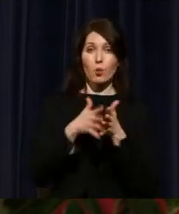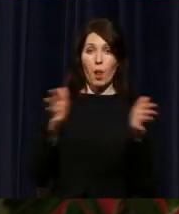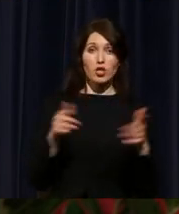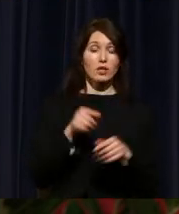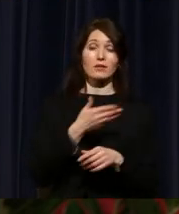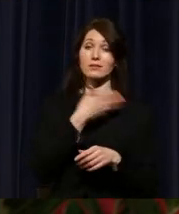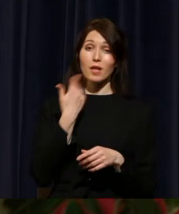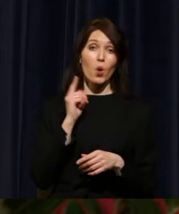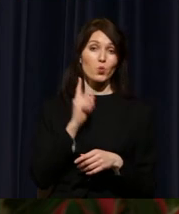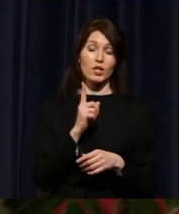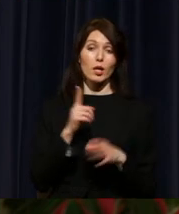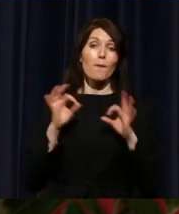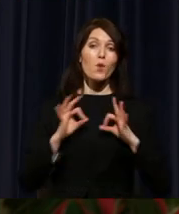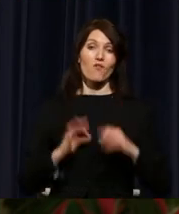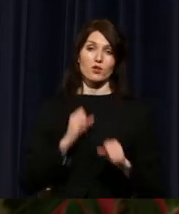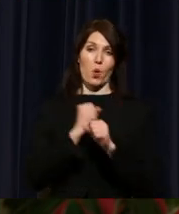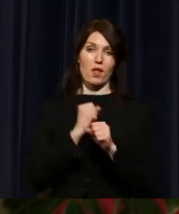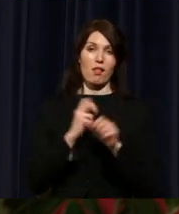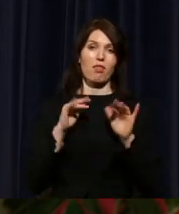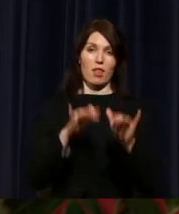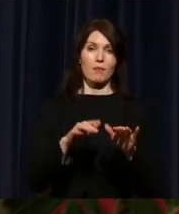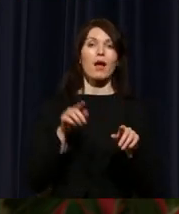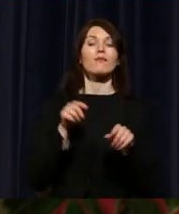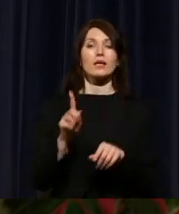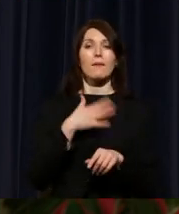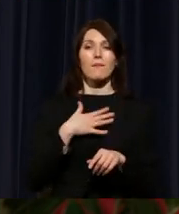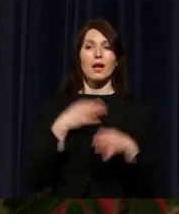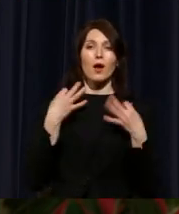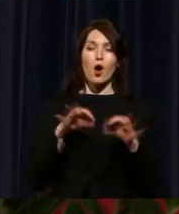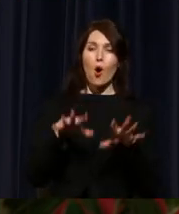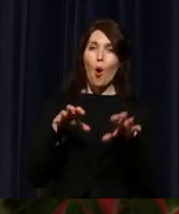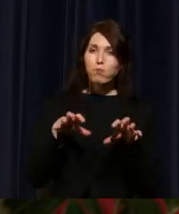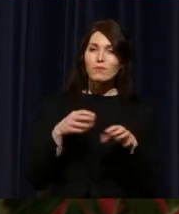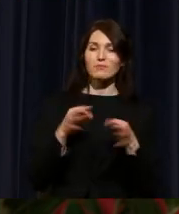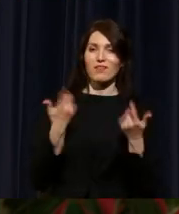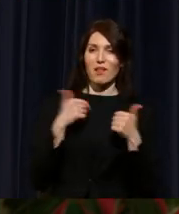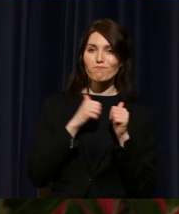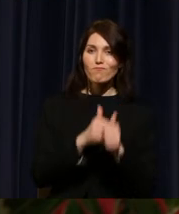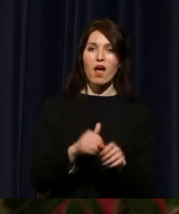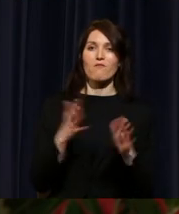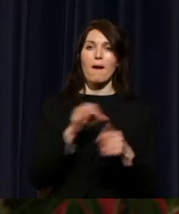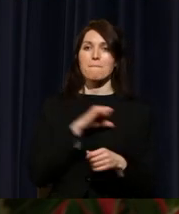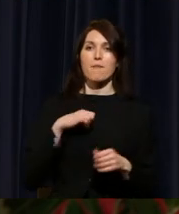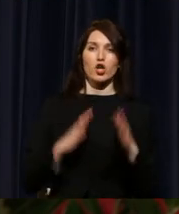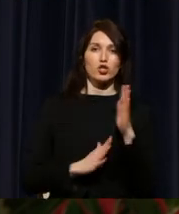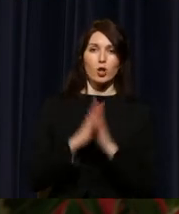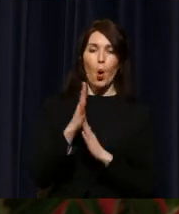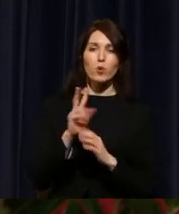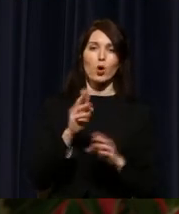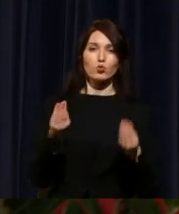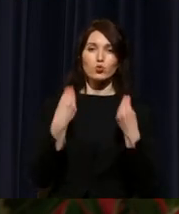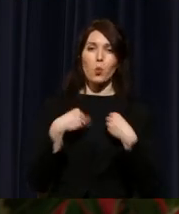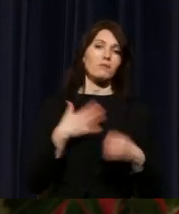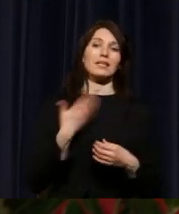tas nav tikai profesionālā darbība. Tie ir mani hobiji, varbūt mana pašizaugsme tā, kas man sniedz to